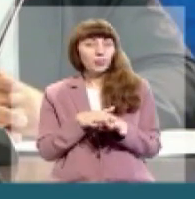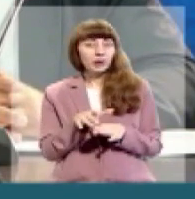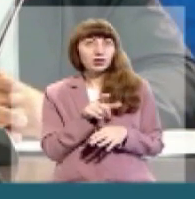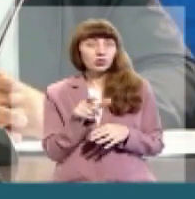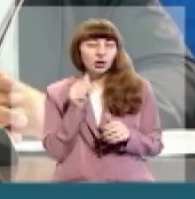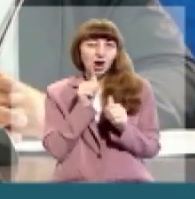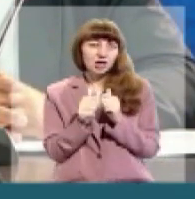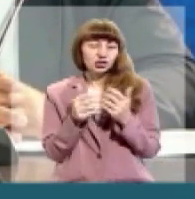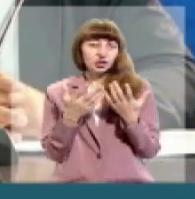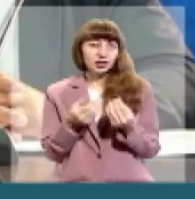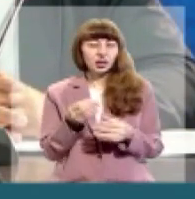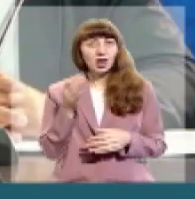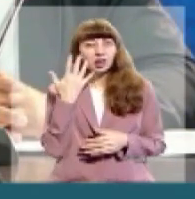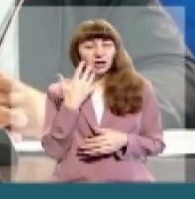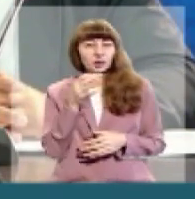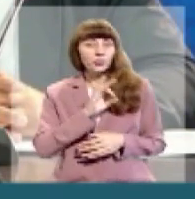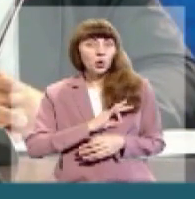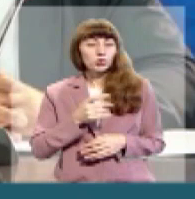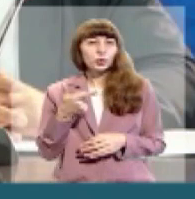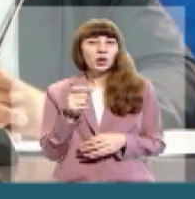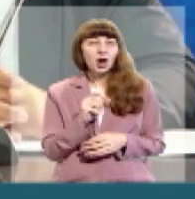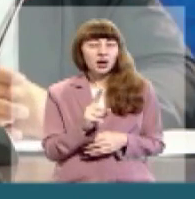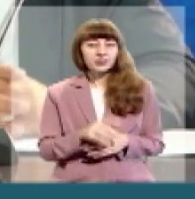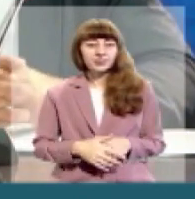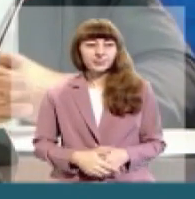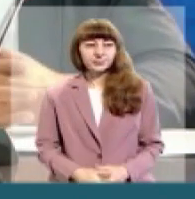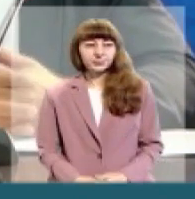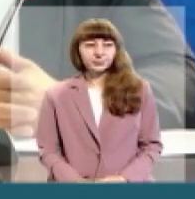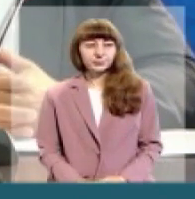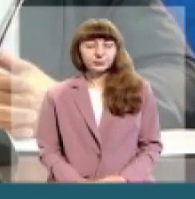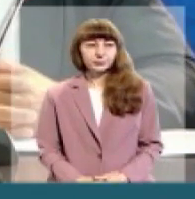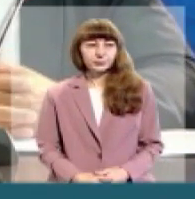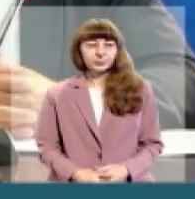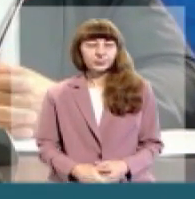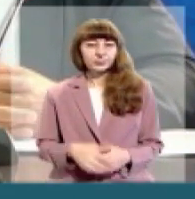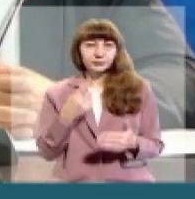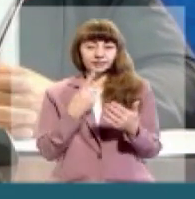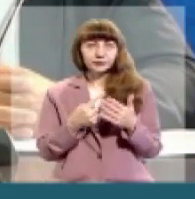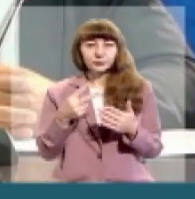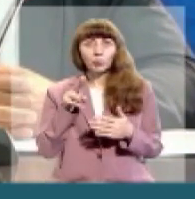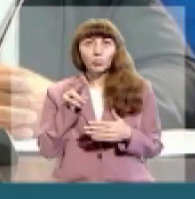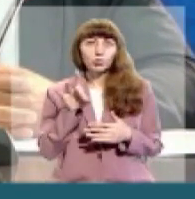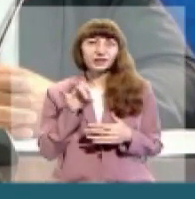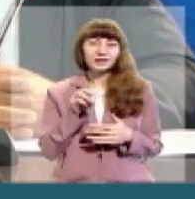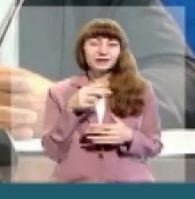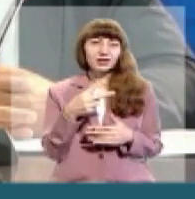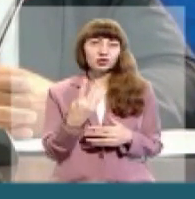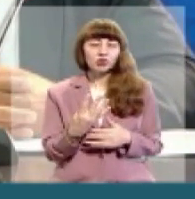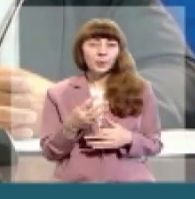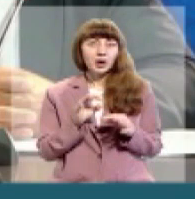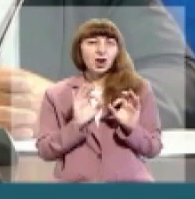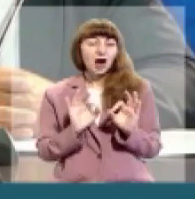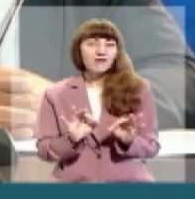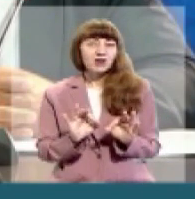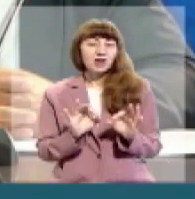Бұл құжаттың 4-ші тарауында тауарлық және сұйытылған мұнай газын пайдалану тәртібінің 24 тармағы көзделген. Осы